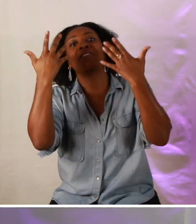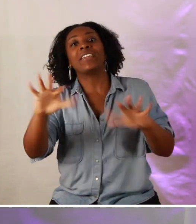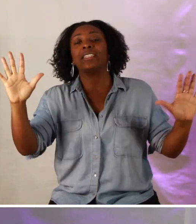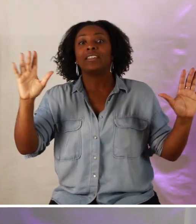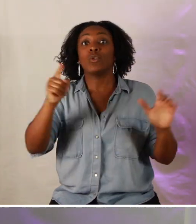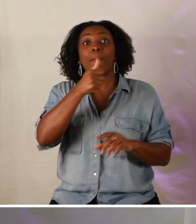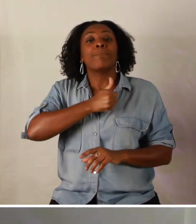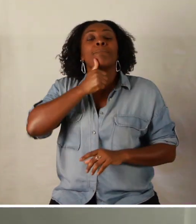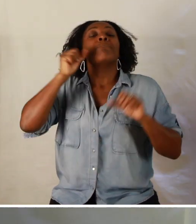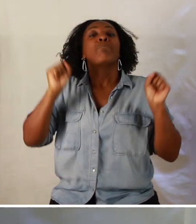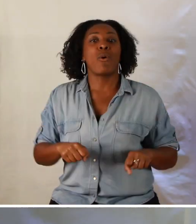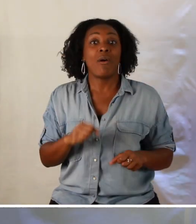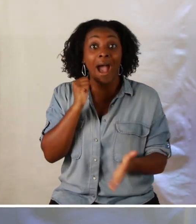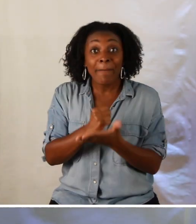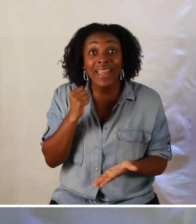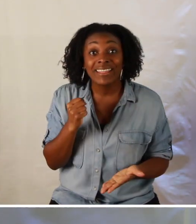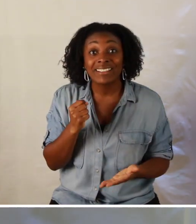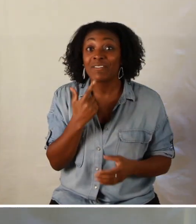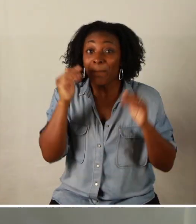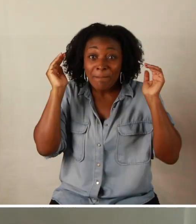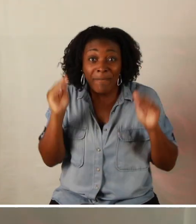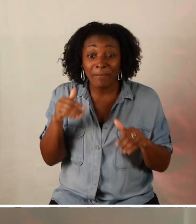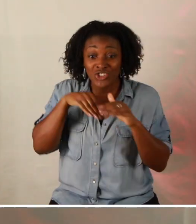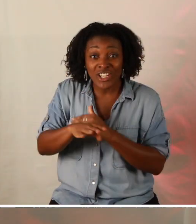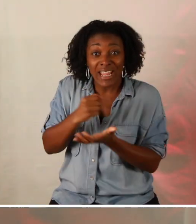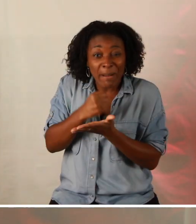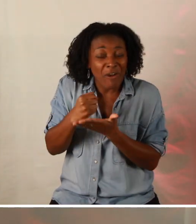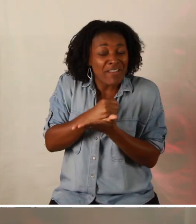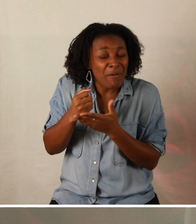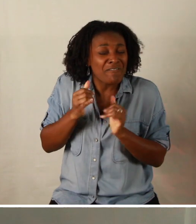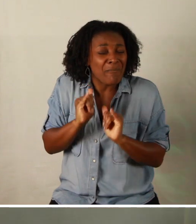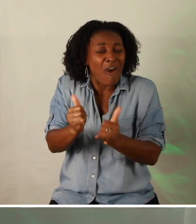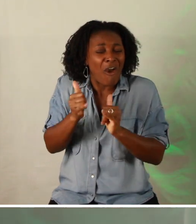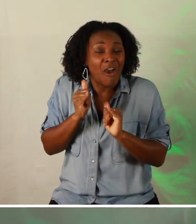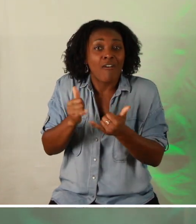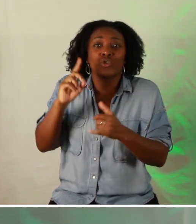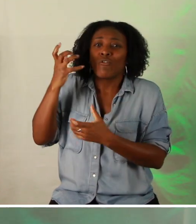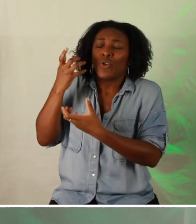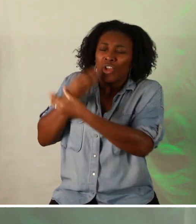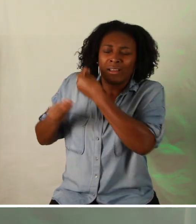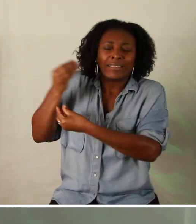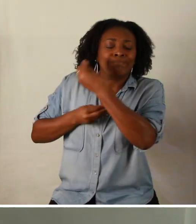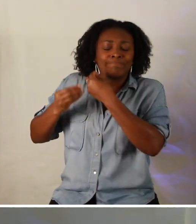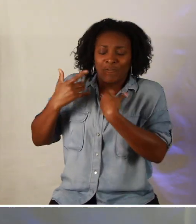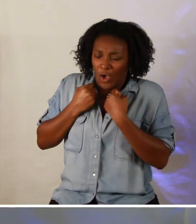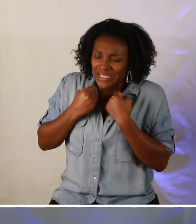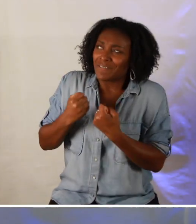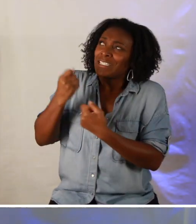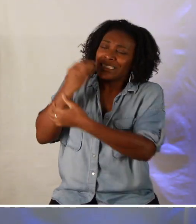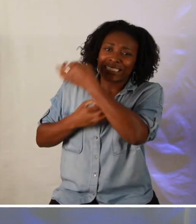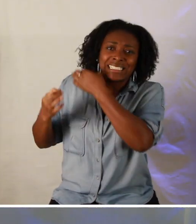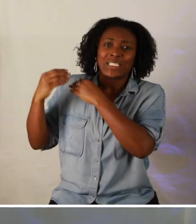supporter. Amen. » On voit qu'à l'intérieur de l'épreuve, Dieu veut nous orienter, nous parler, nous fortifier et